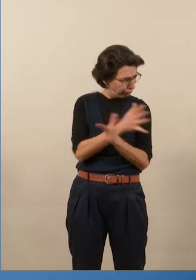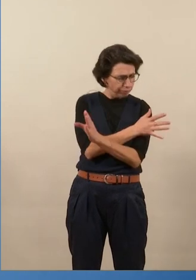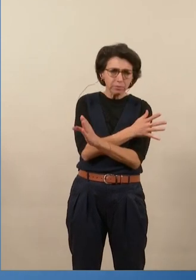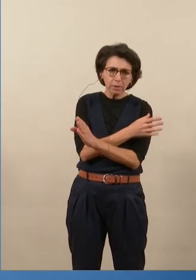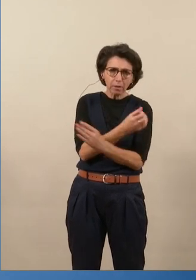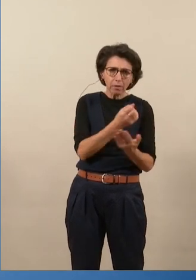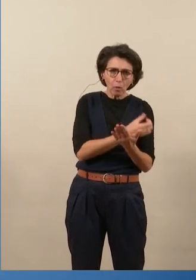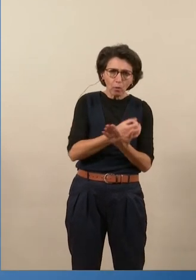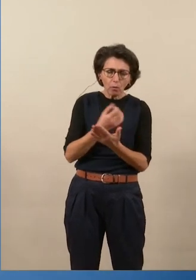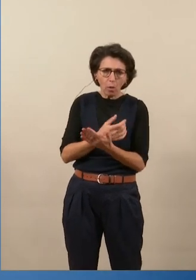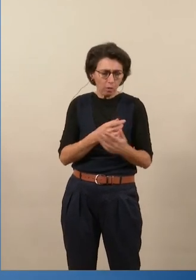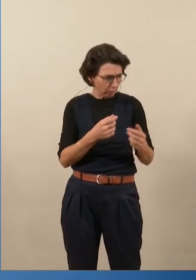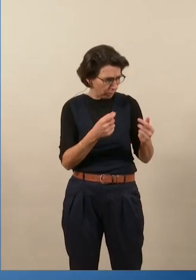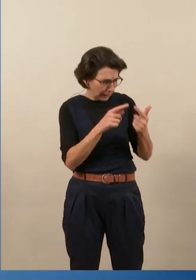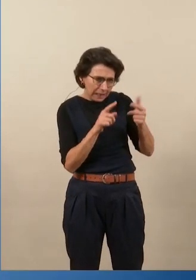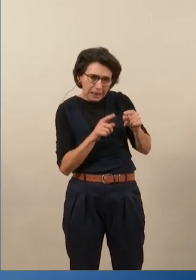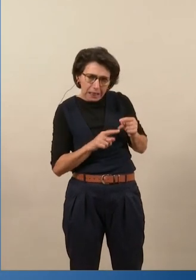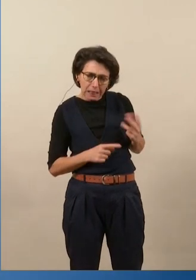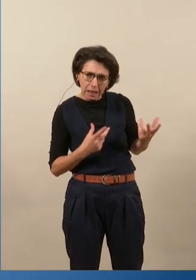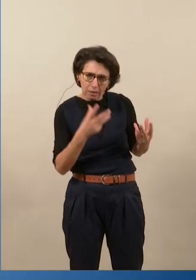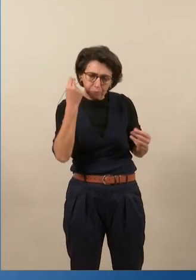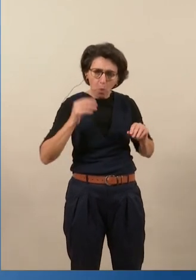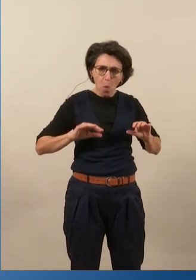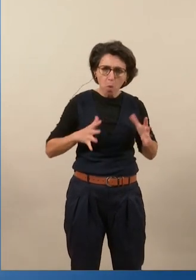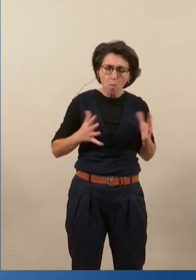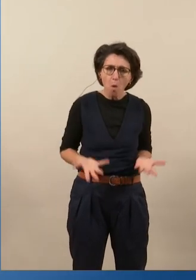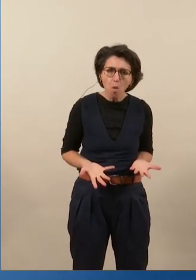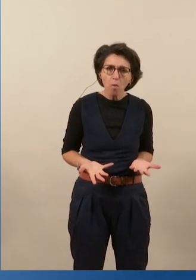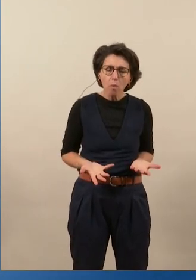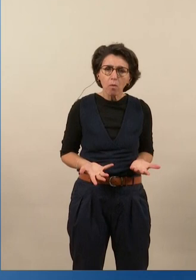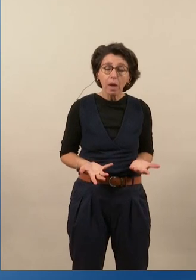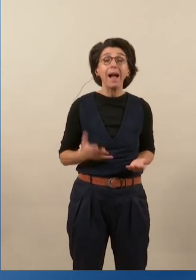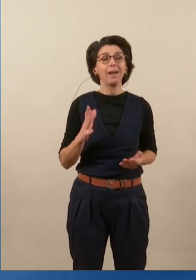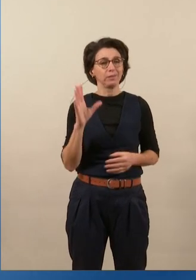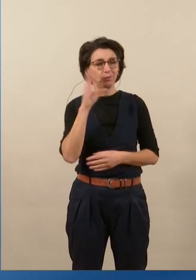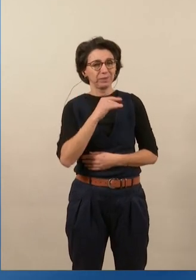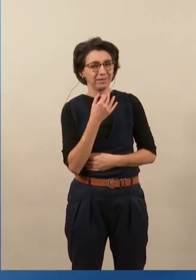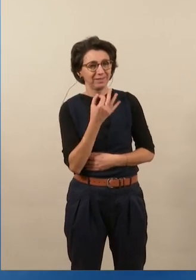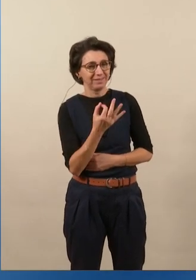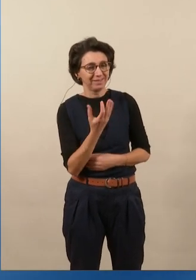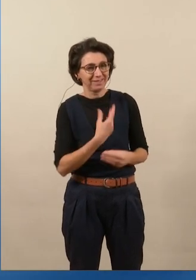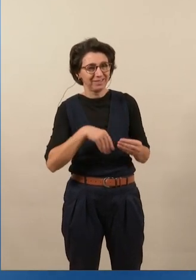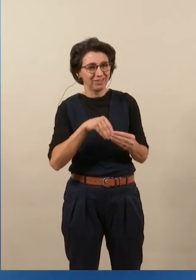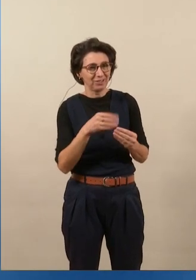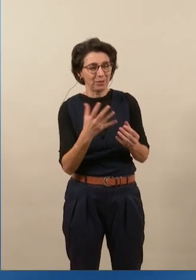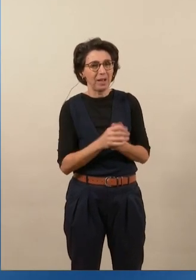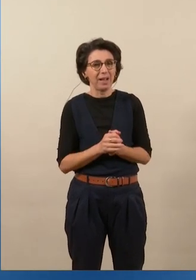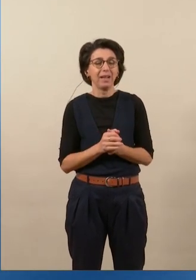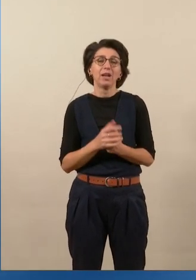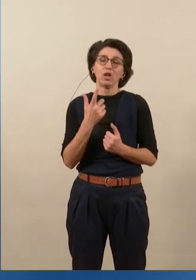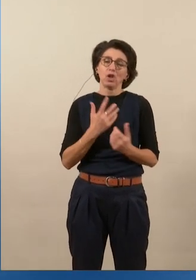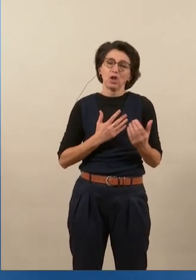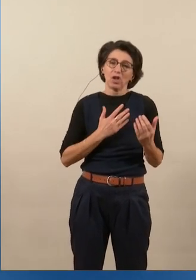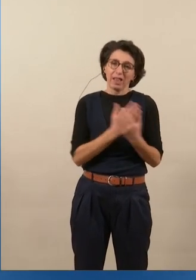qui la constittu j'ai oublié de signaler quand même que je tenais à faire deux interventions